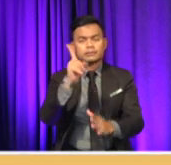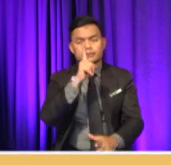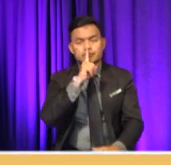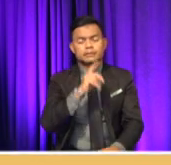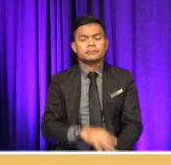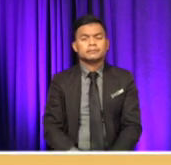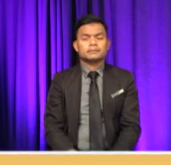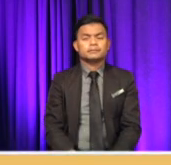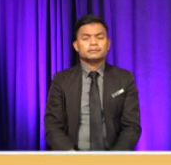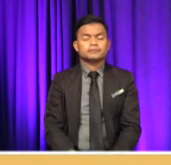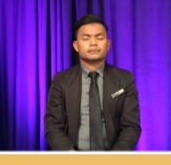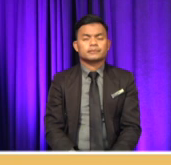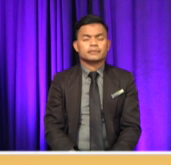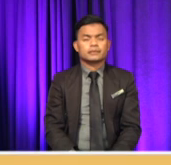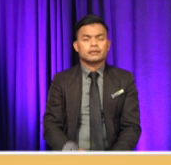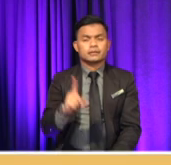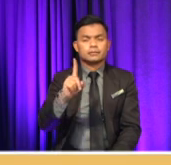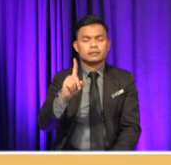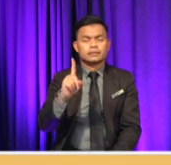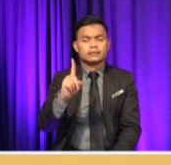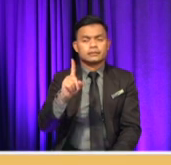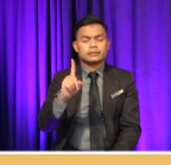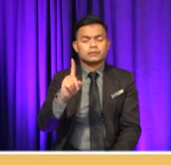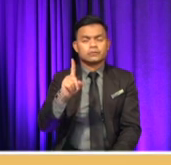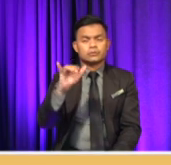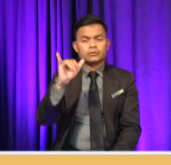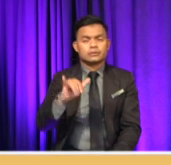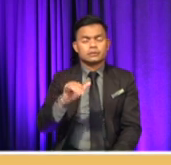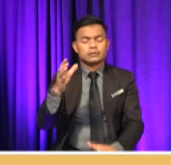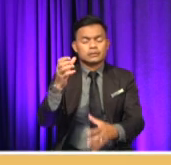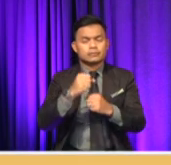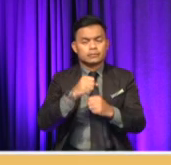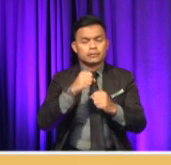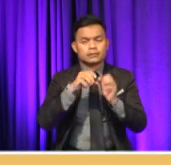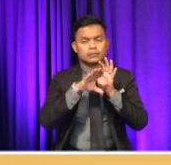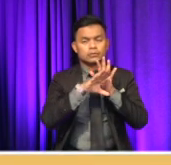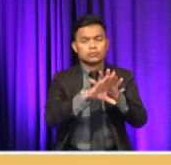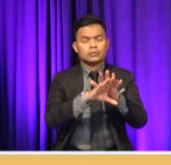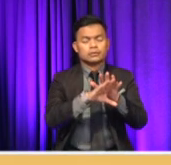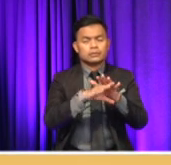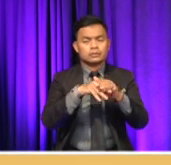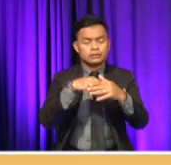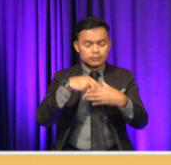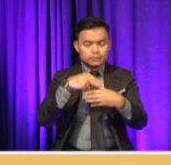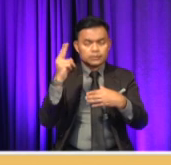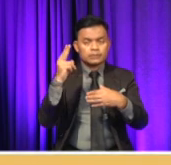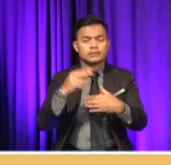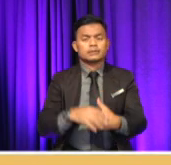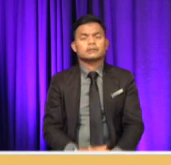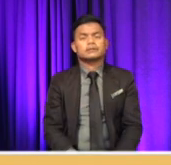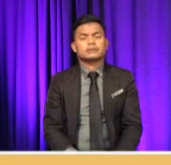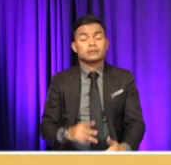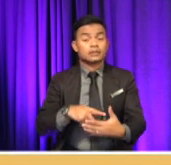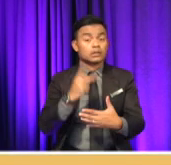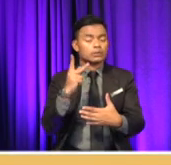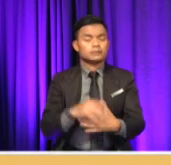boleh nampak ee yang manis satu ya dapat menolak eee produk keluar dapat menolak produk Oke